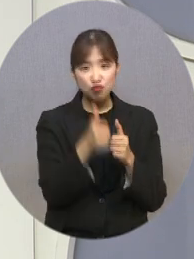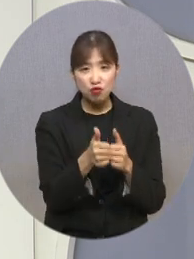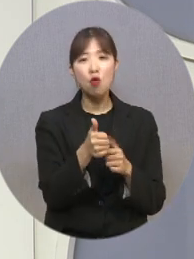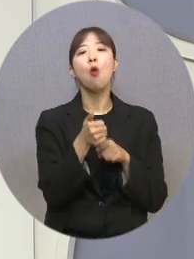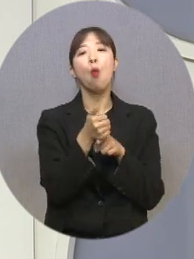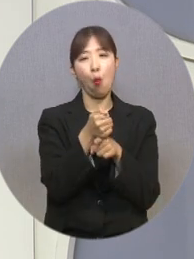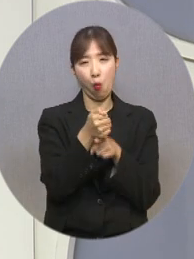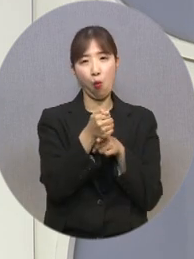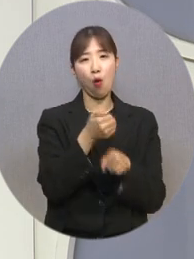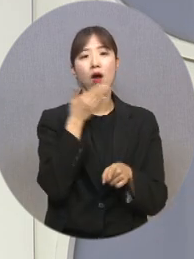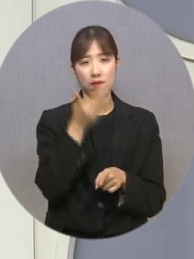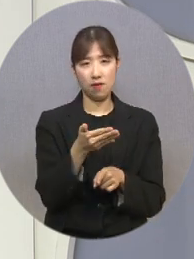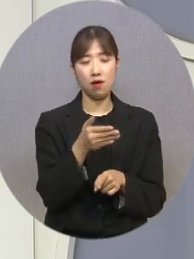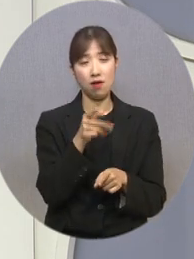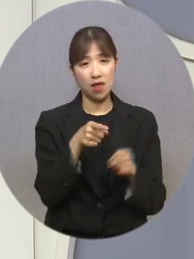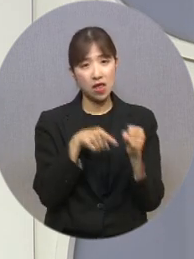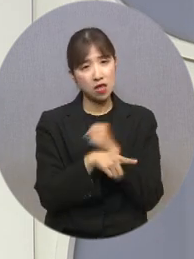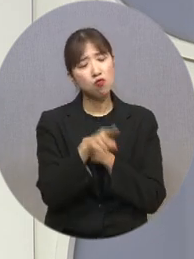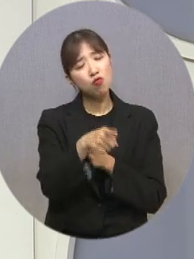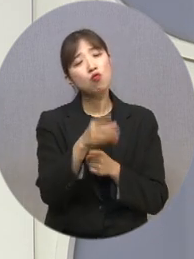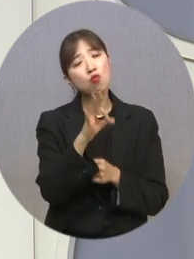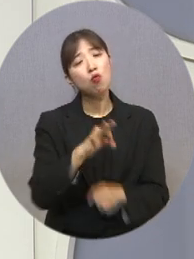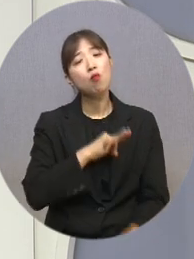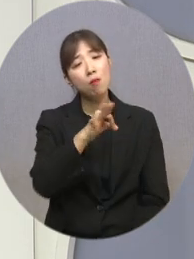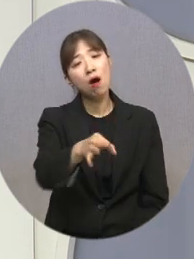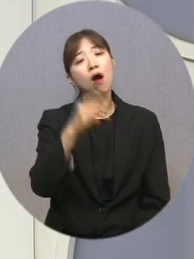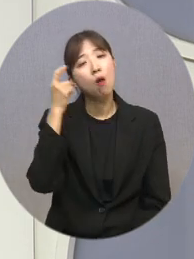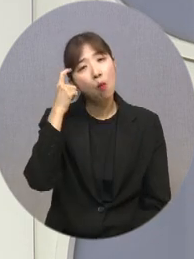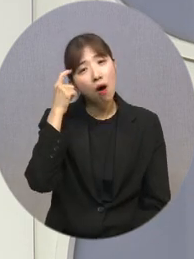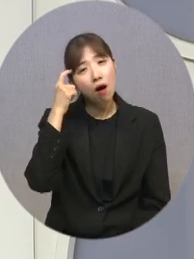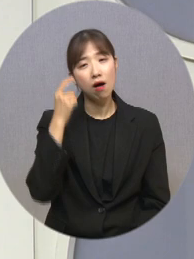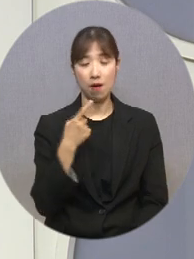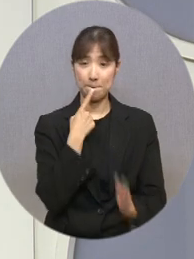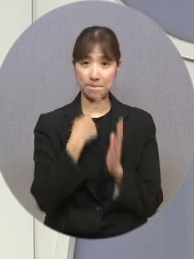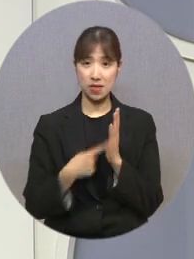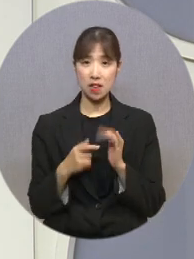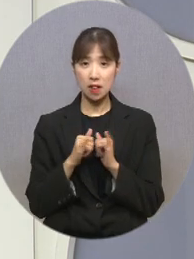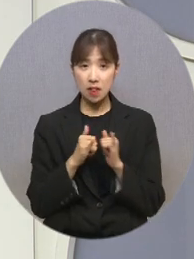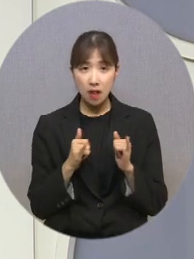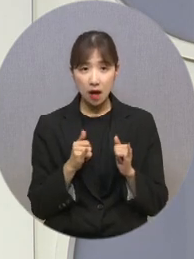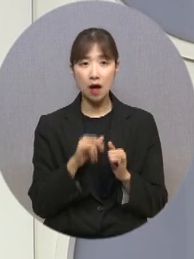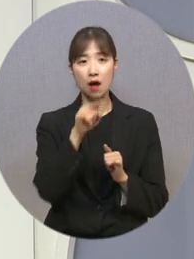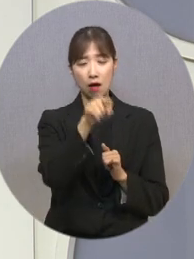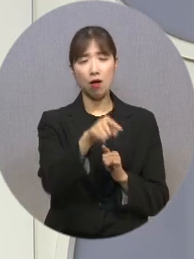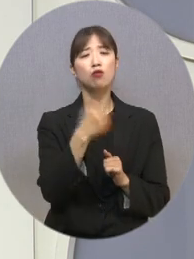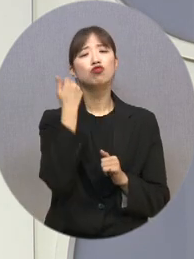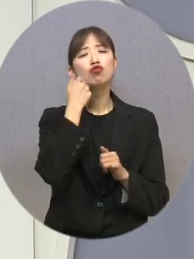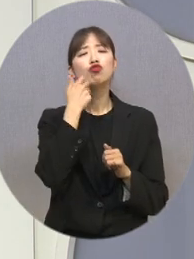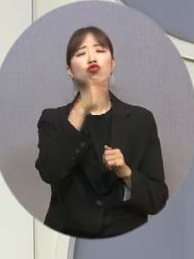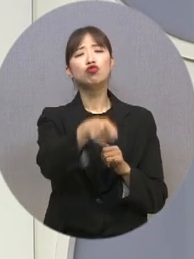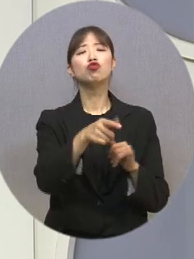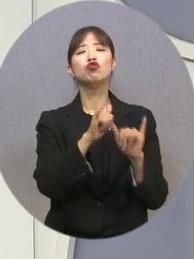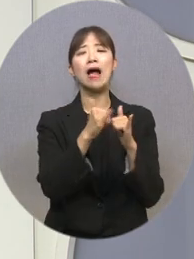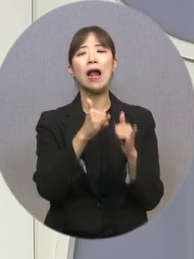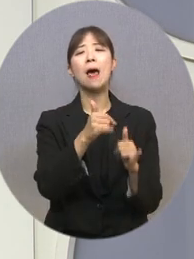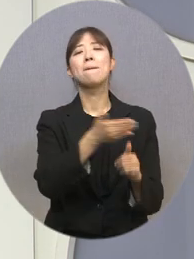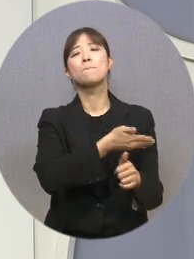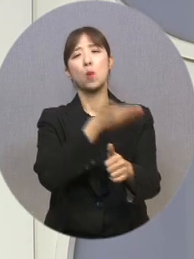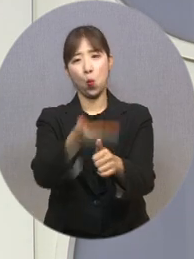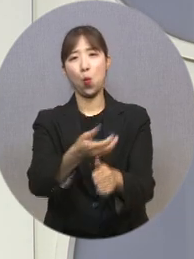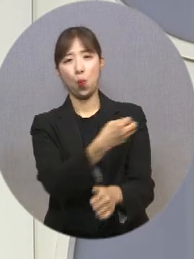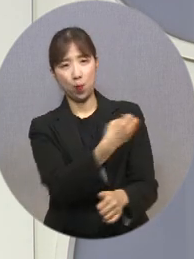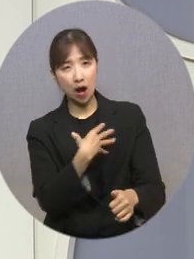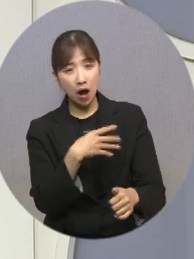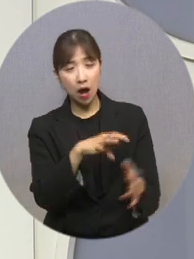아. 이거는 어떤 이유로 네가 돈을 받았는지. 그러면 이제 피해자 입장에서는 아 이 사람이 차명 누구 계좌로 돈을 넣으라고 해서 넣었다. 그럼 그런